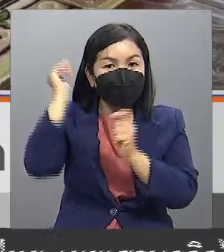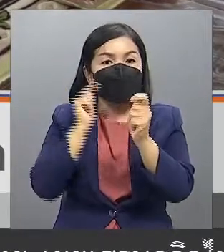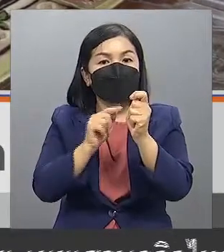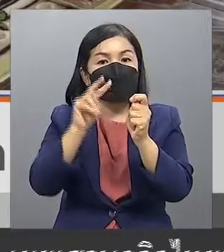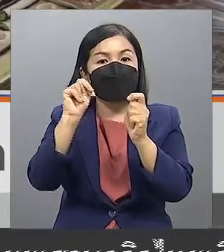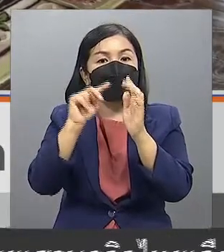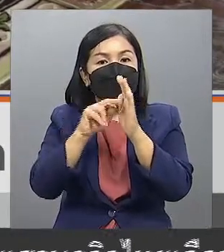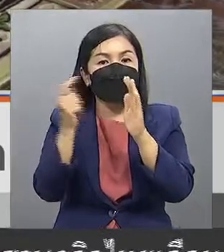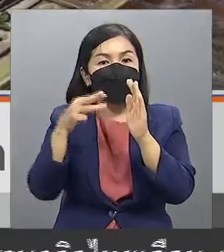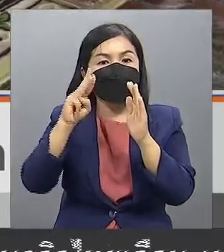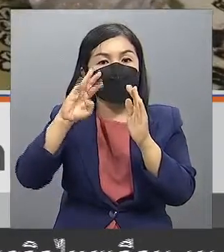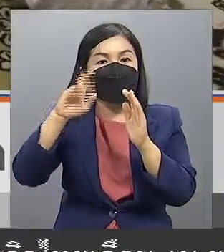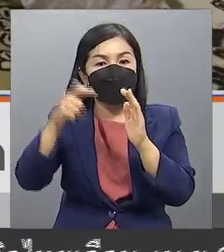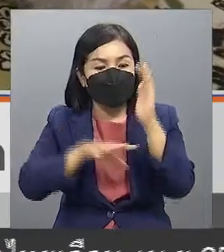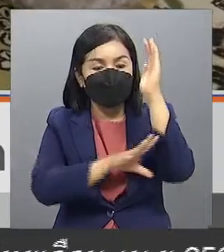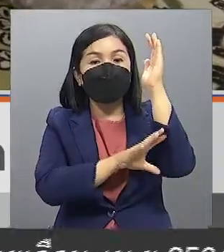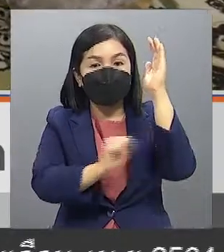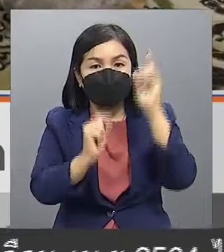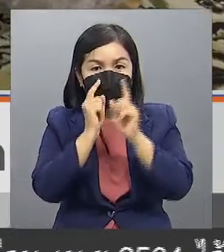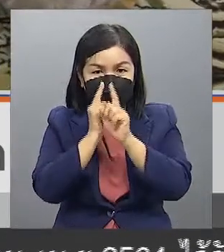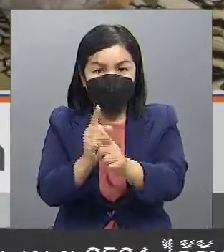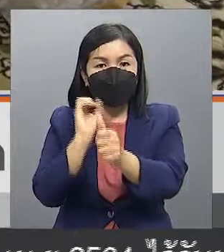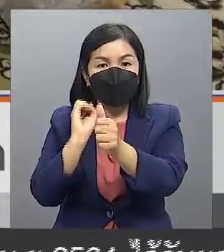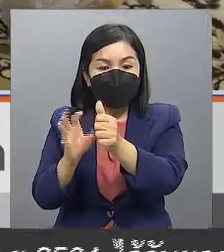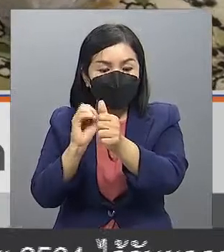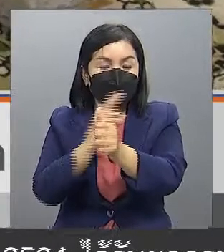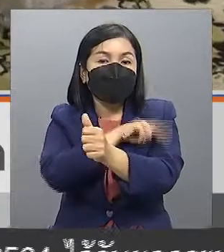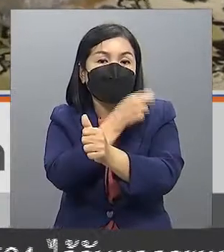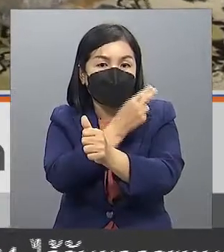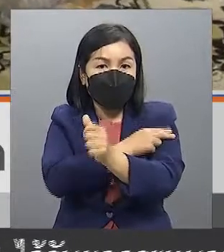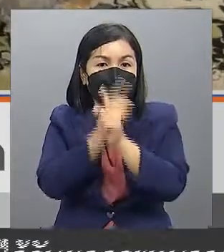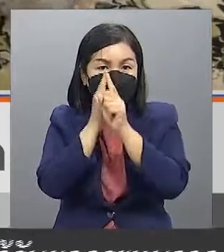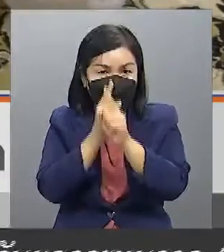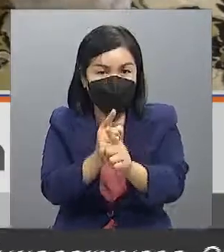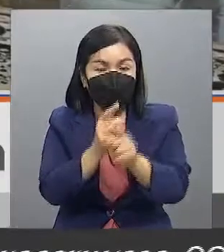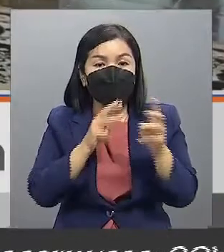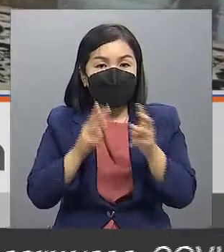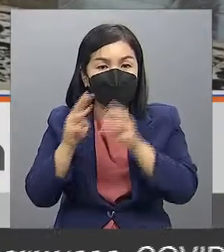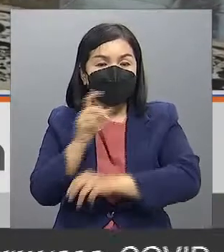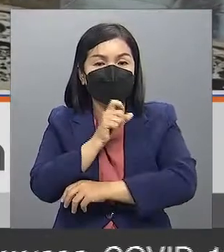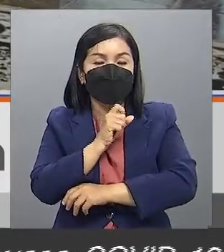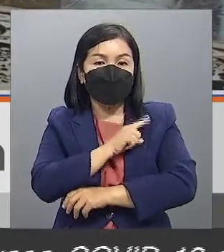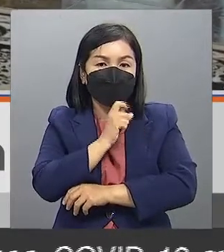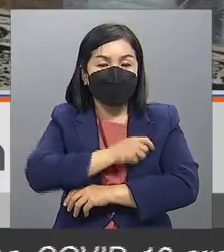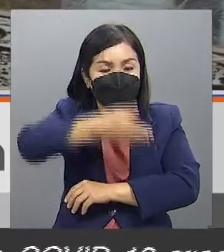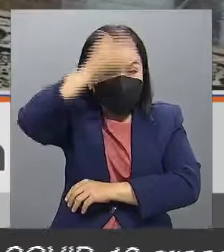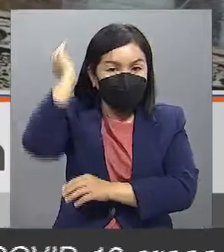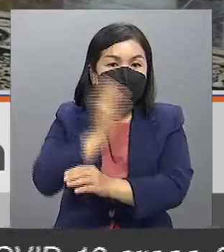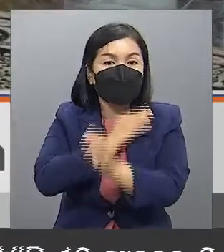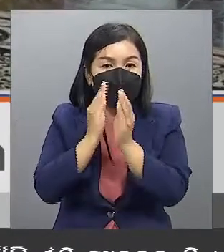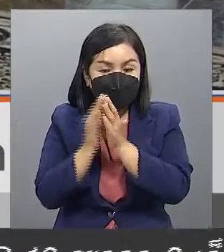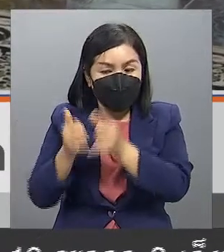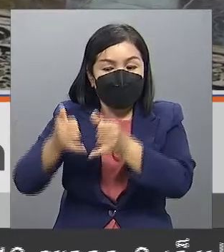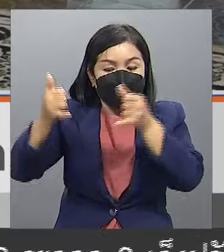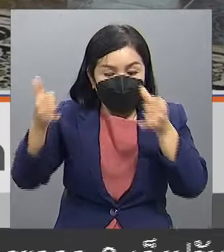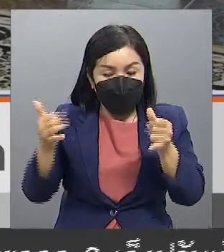พร้อมปฏิบัติตามคำแนะนำของสาธารณสุขอย่างเข้มงวดทั้งการเว้นระยะห่างและล้างมือรวมทั้งปรับลดพิธีการ